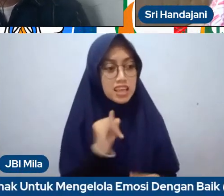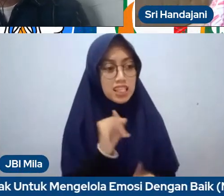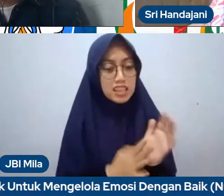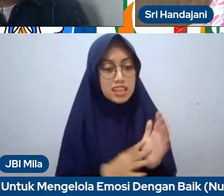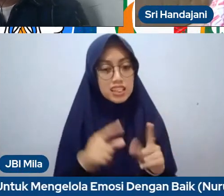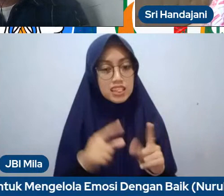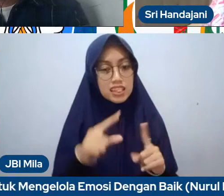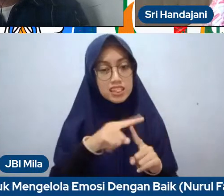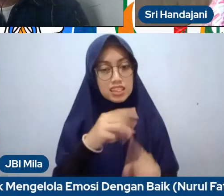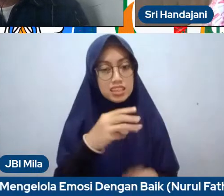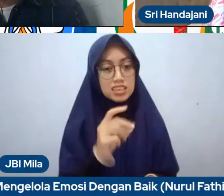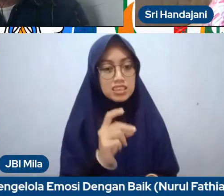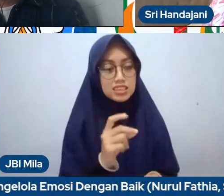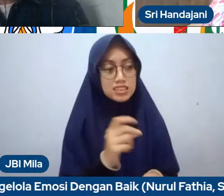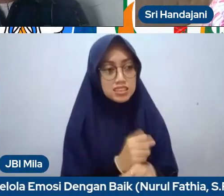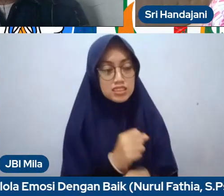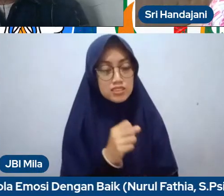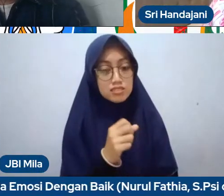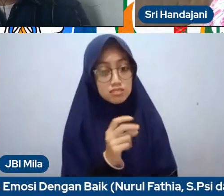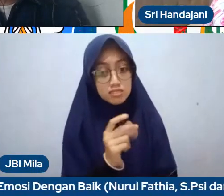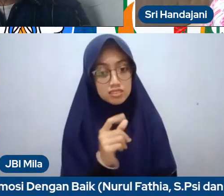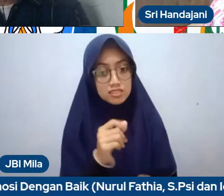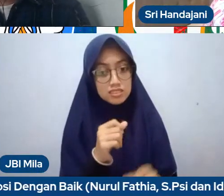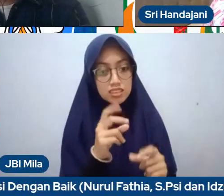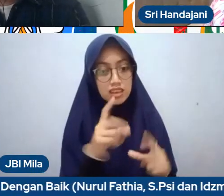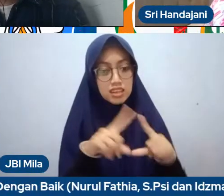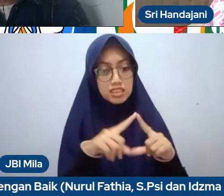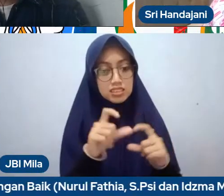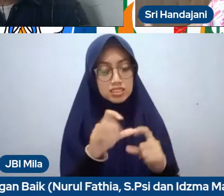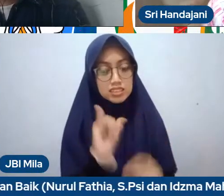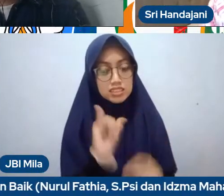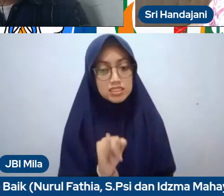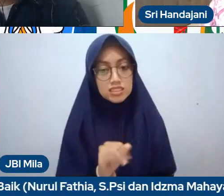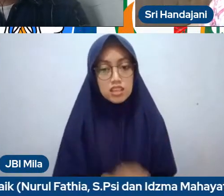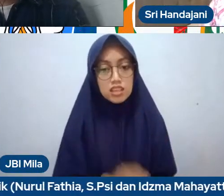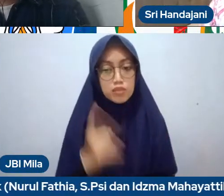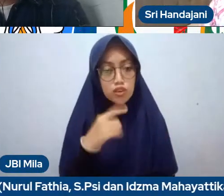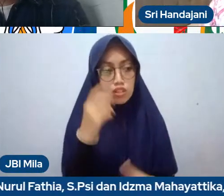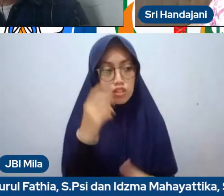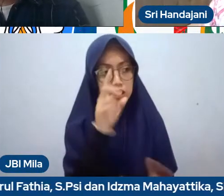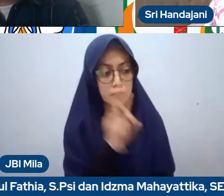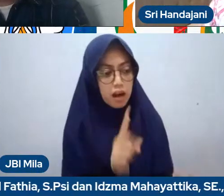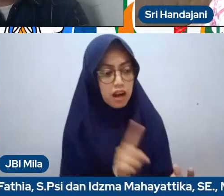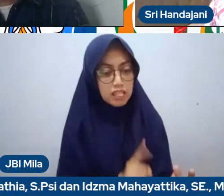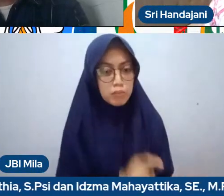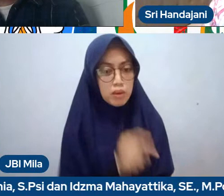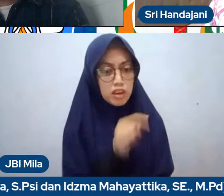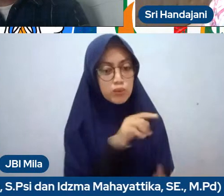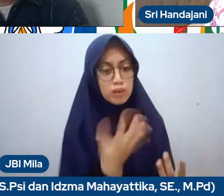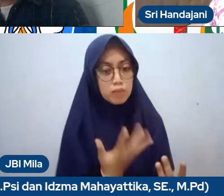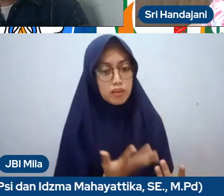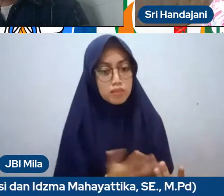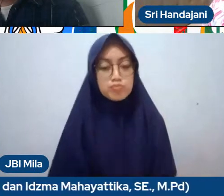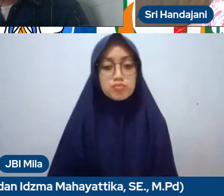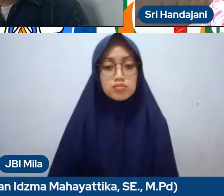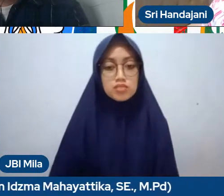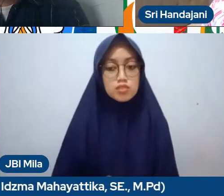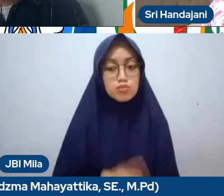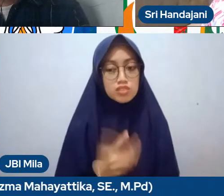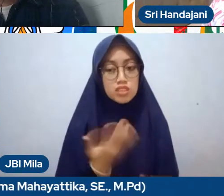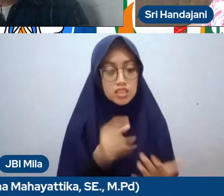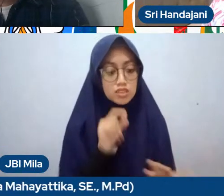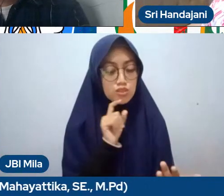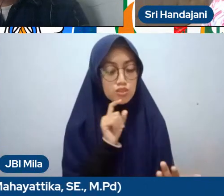Apa menebak-nebak itu ya, tapi ternyata seperti tadi juga sudah disebutkan oleh